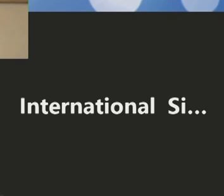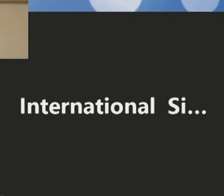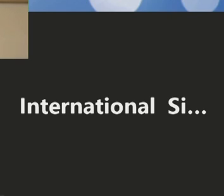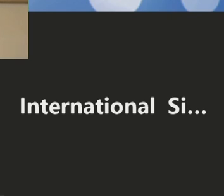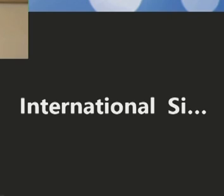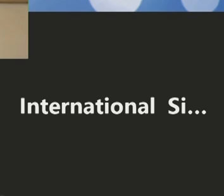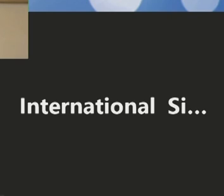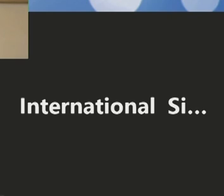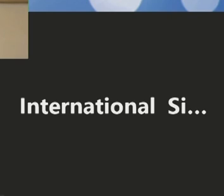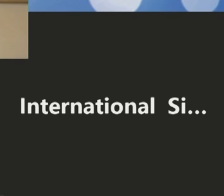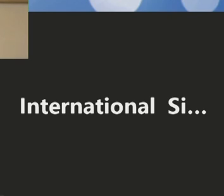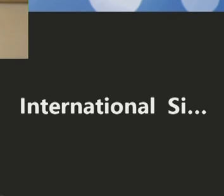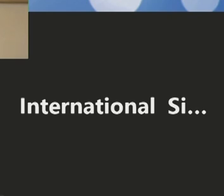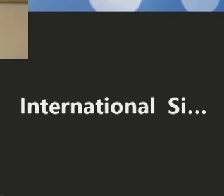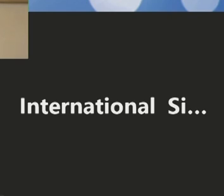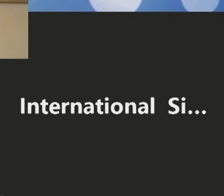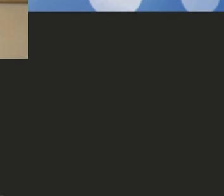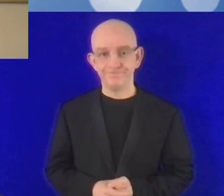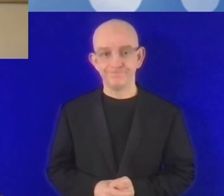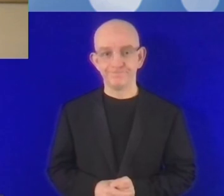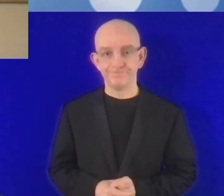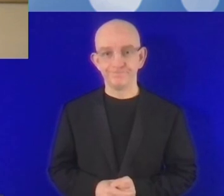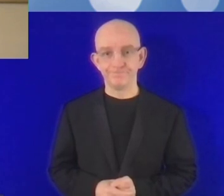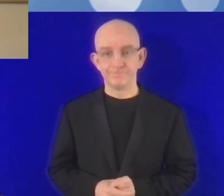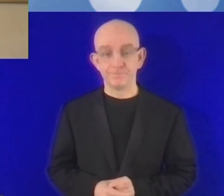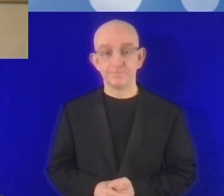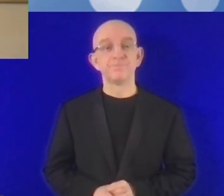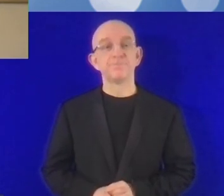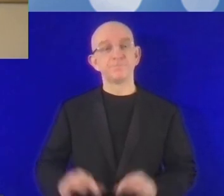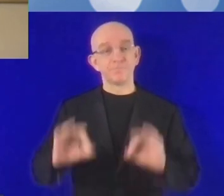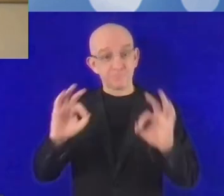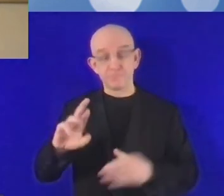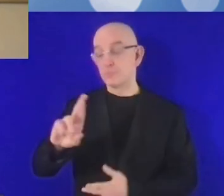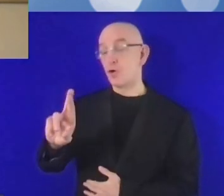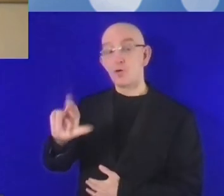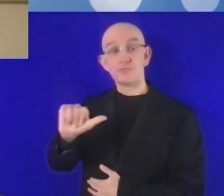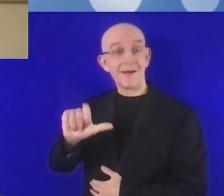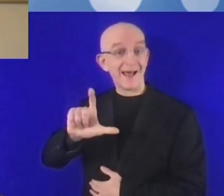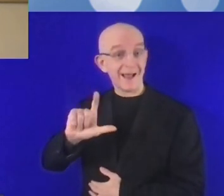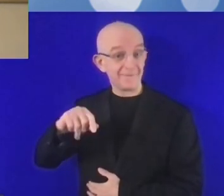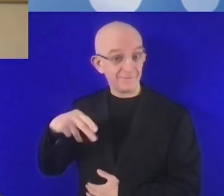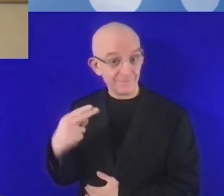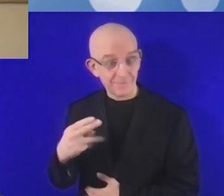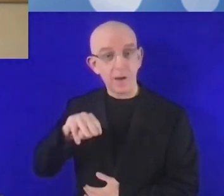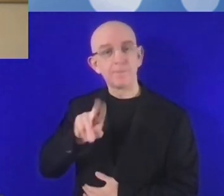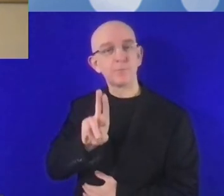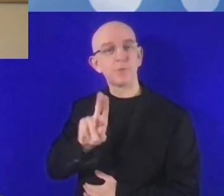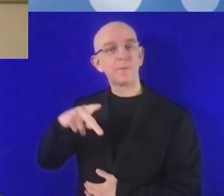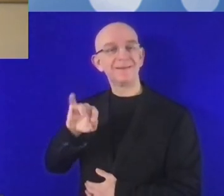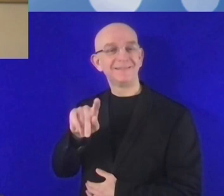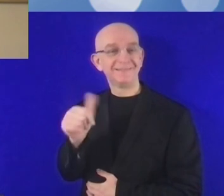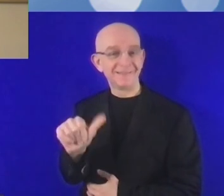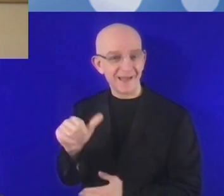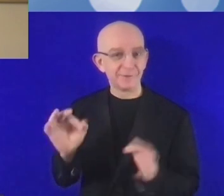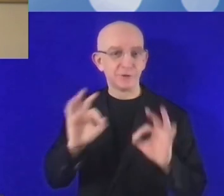兴我在约翰内斯堡和大家一起连线南非，我想向大家表示热烈的